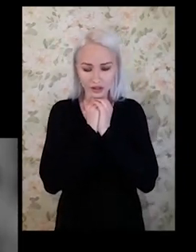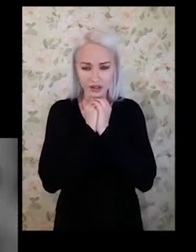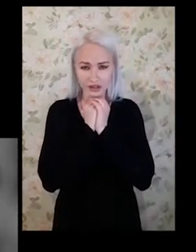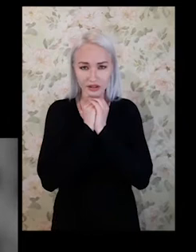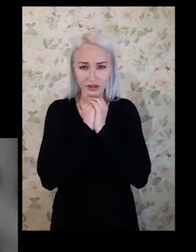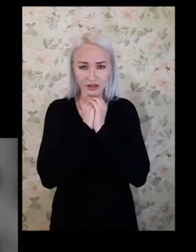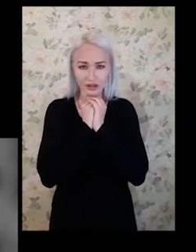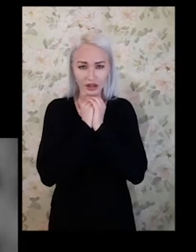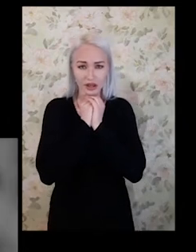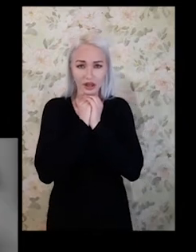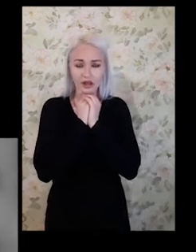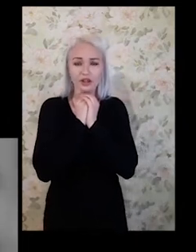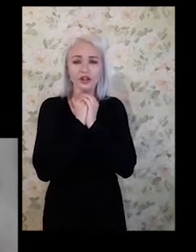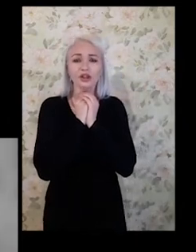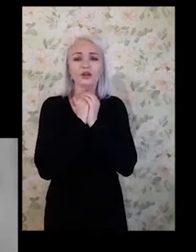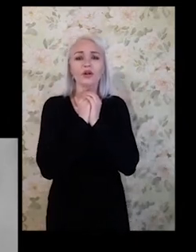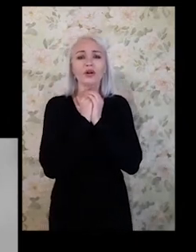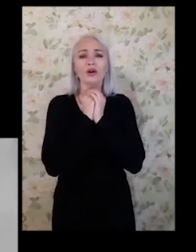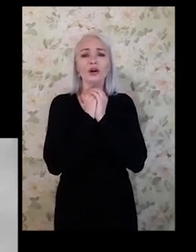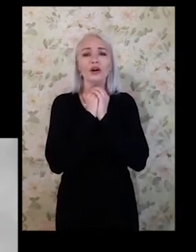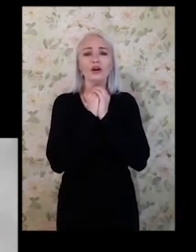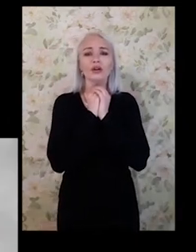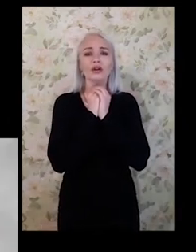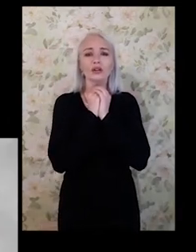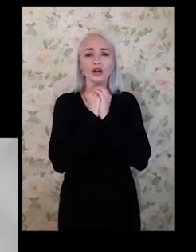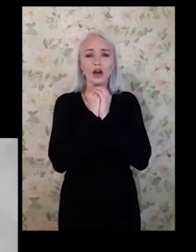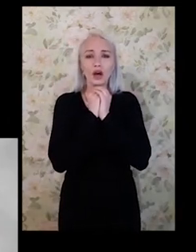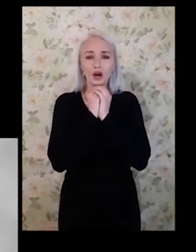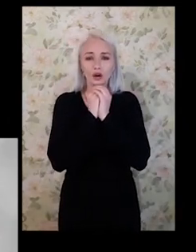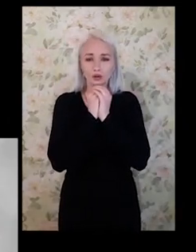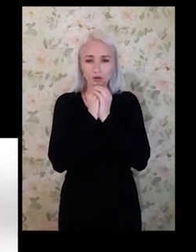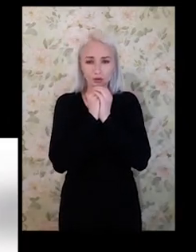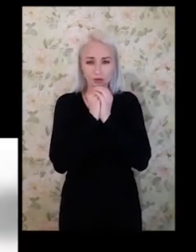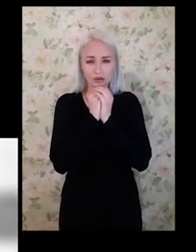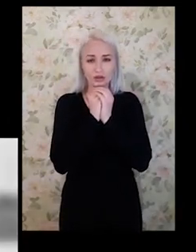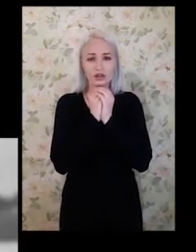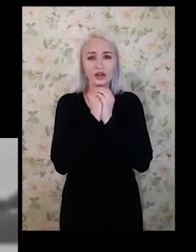словно сын ее